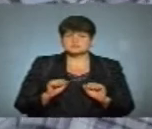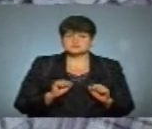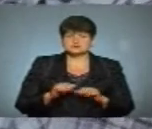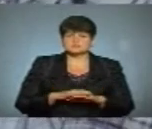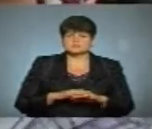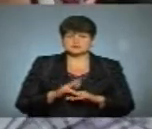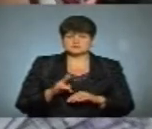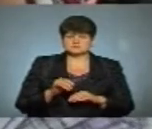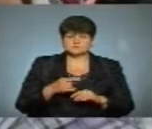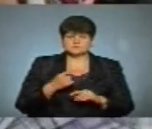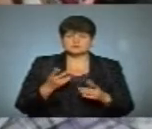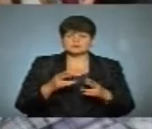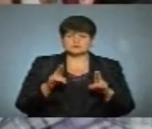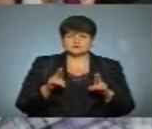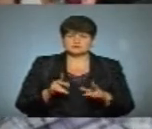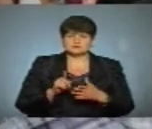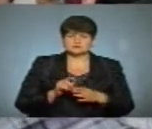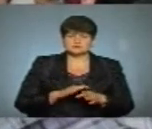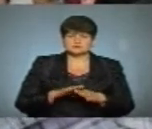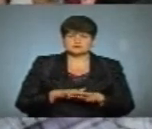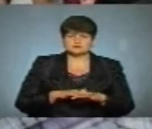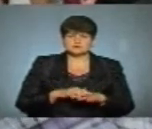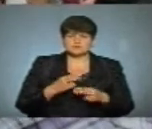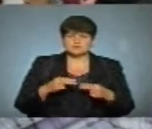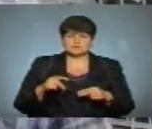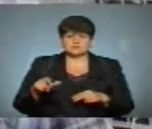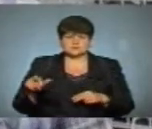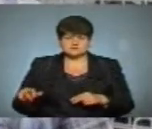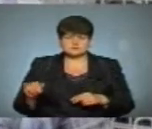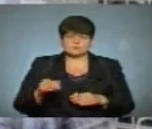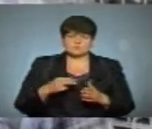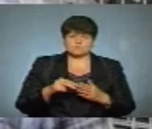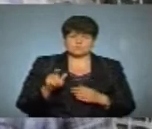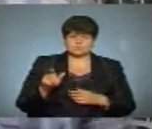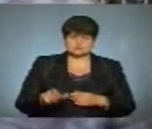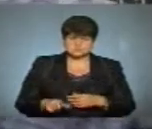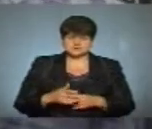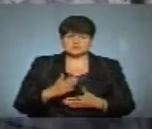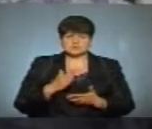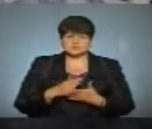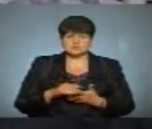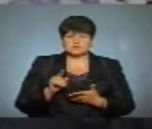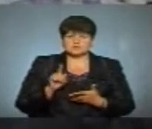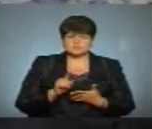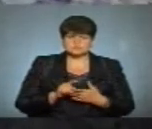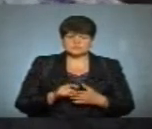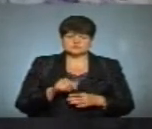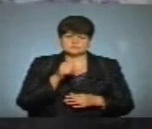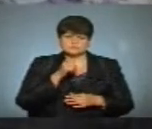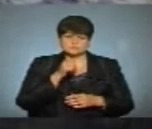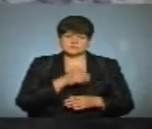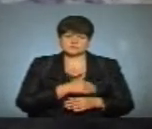Питяк розповідає, яких правил мають дотримуватися на ринку продавці та покупці. Є обов'язковим вимірювання температури при